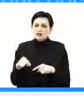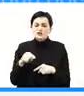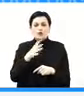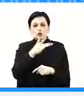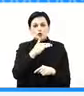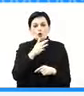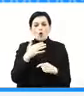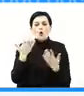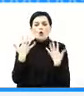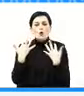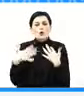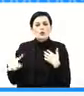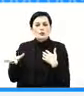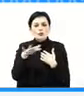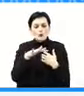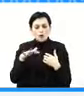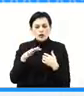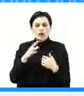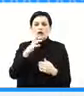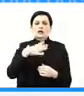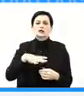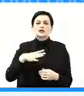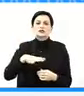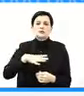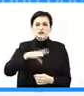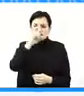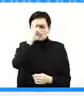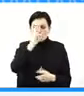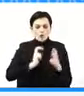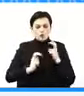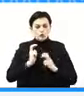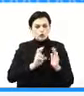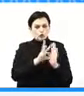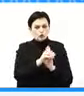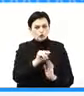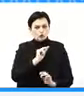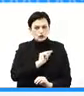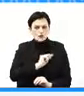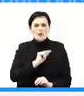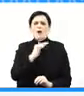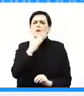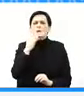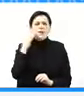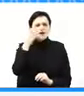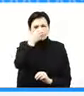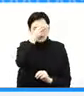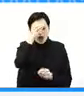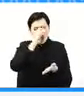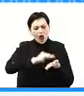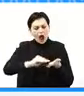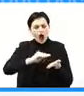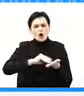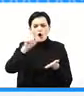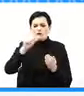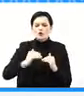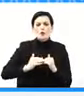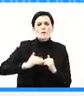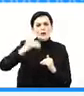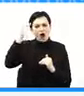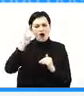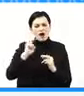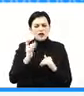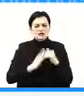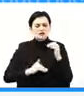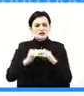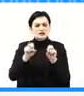ინსტიტუტში, თბილისის სახელმწიფო უნივერსიტეტში, არის არაერთი სამეცნიერო პუბლიკაციის ავტორი, მაღალი რანგის სპეციალისტი და ვფიქრობ,